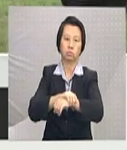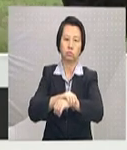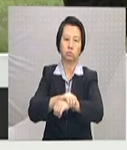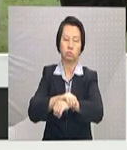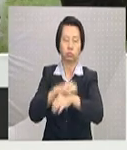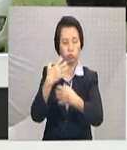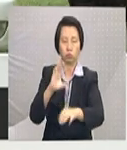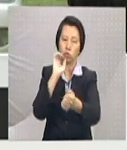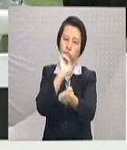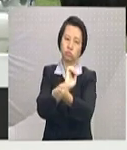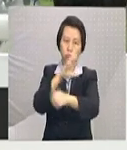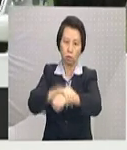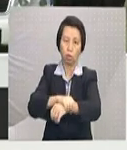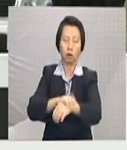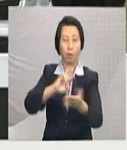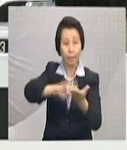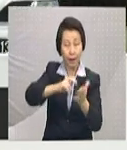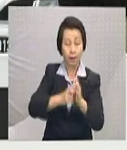di mana